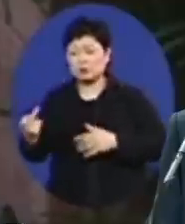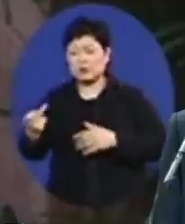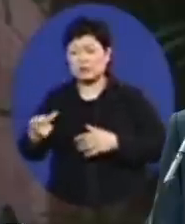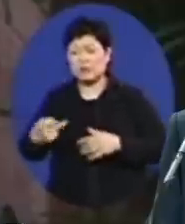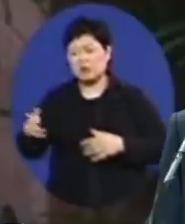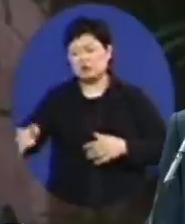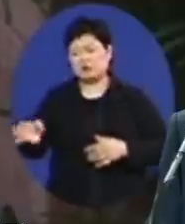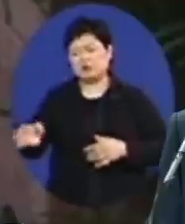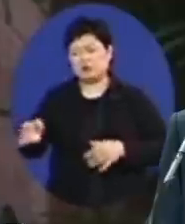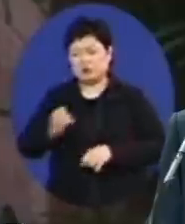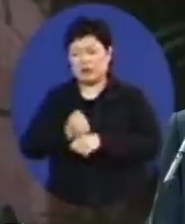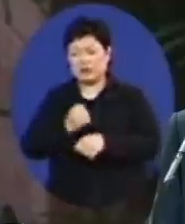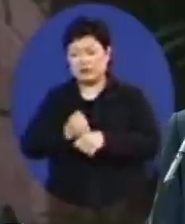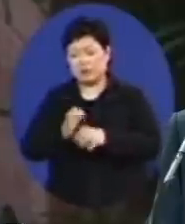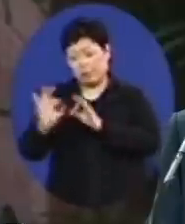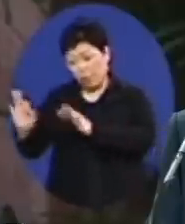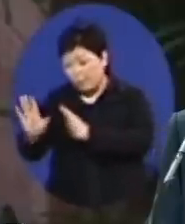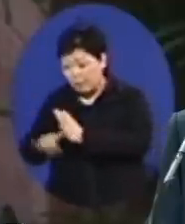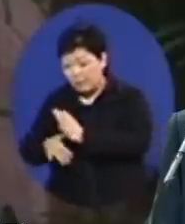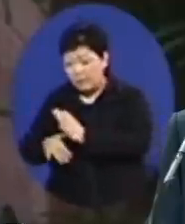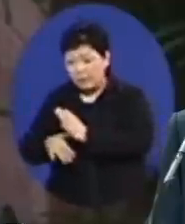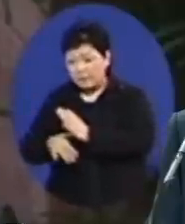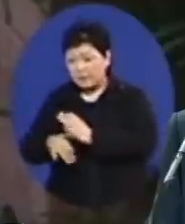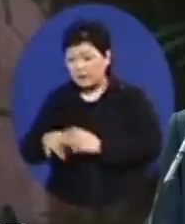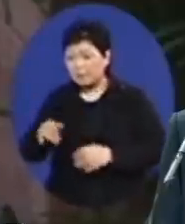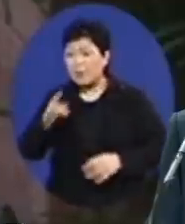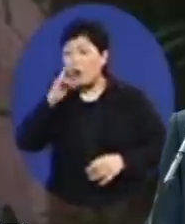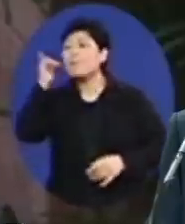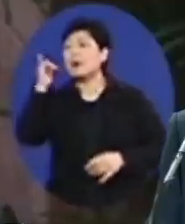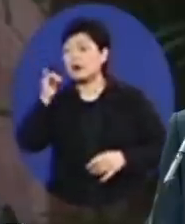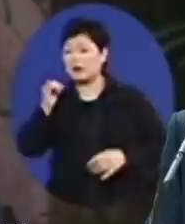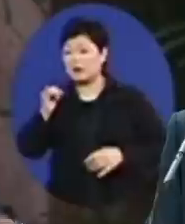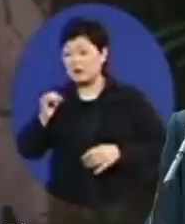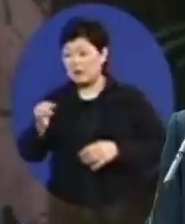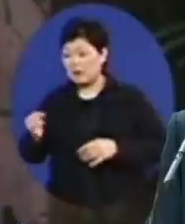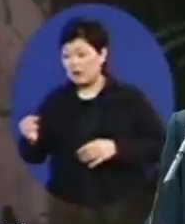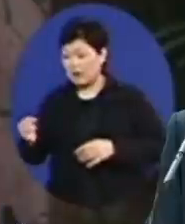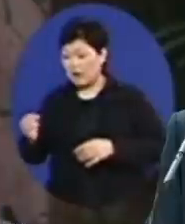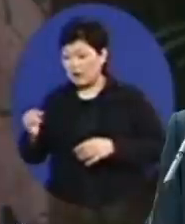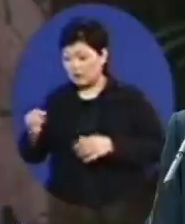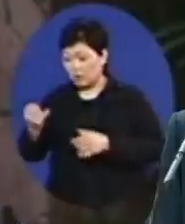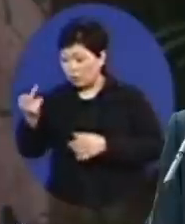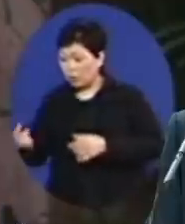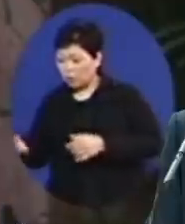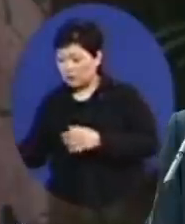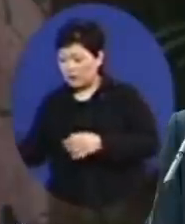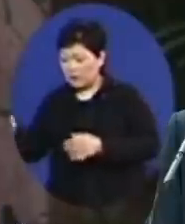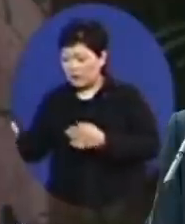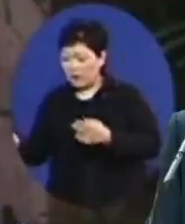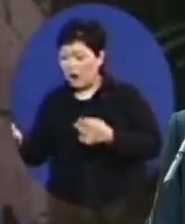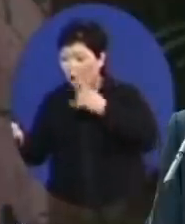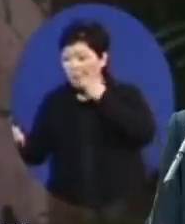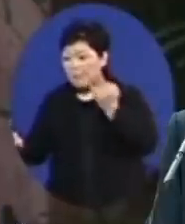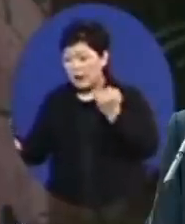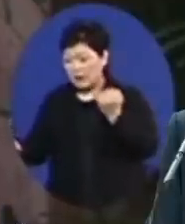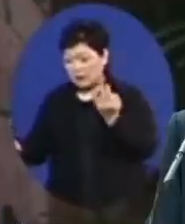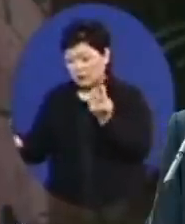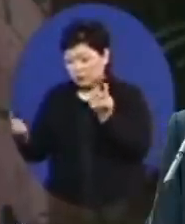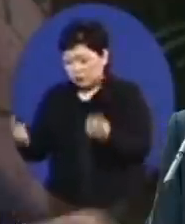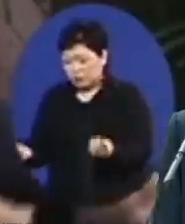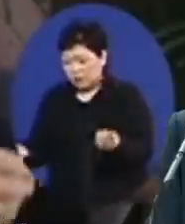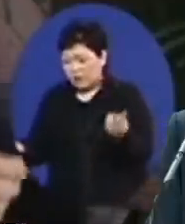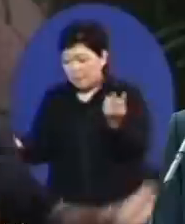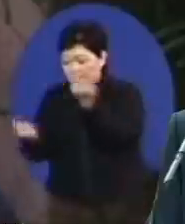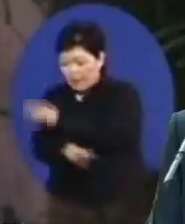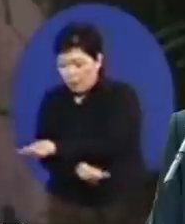물자가 많지 않기 때문에 어린 동생을 어머니 자던 포도포산 자리로 옮기고 어린아이가 오줌을 넣어서 축축한 자리에 삿발을